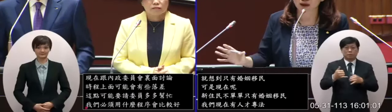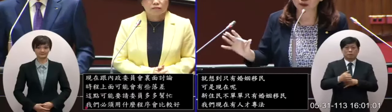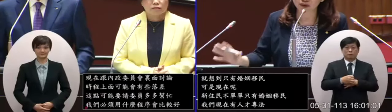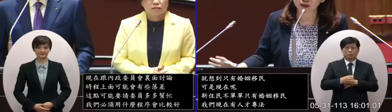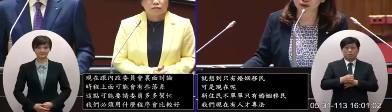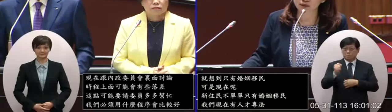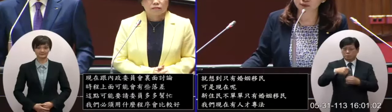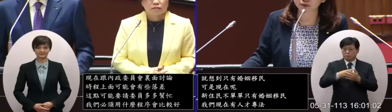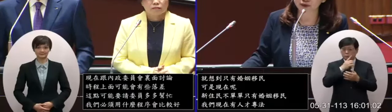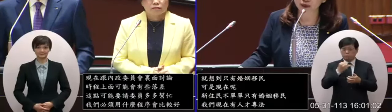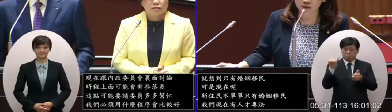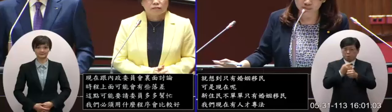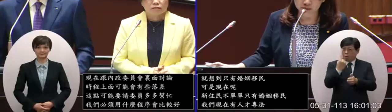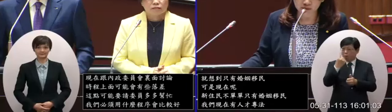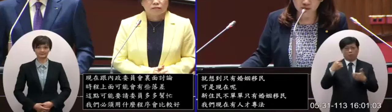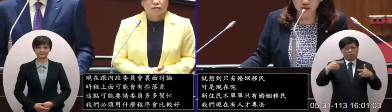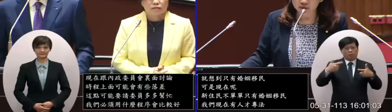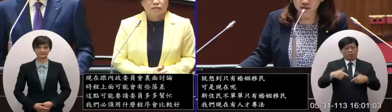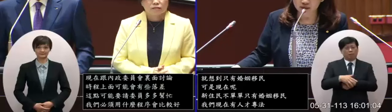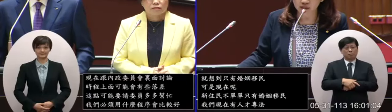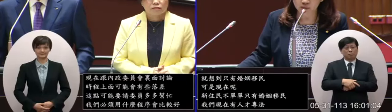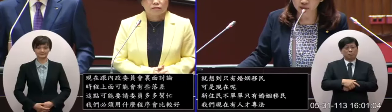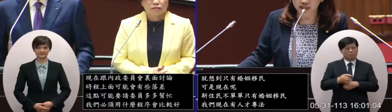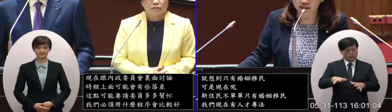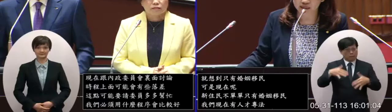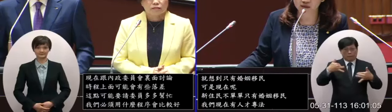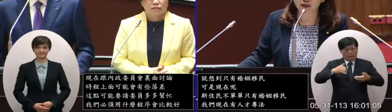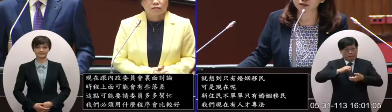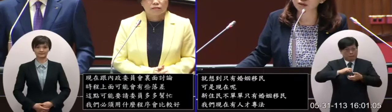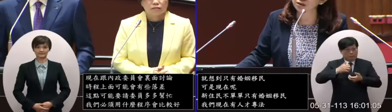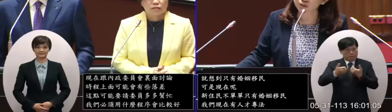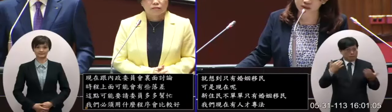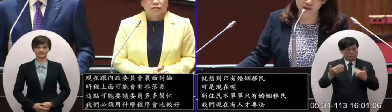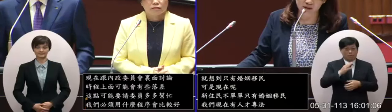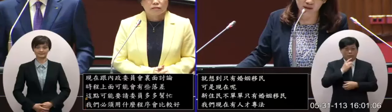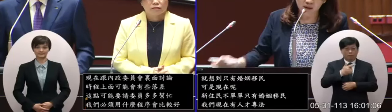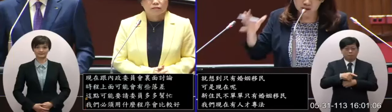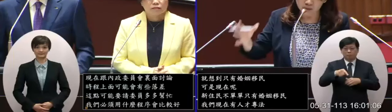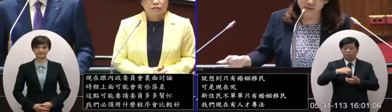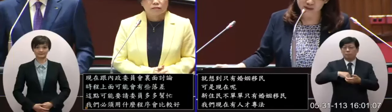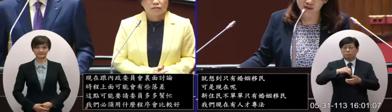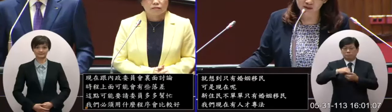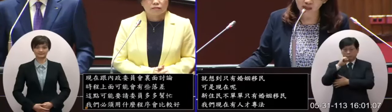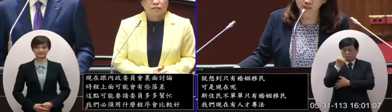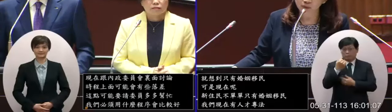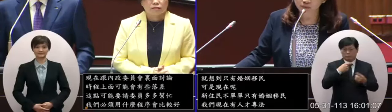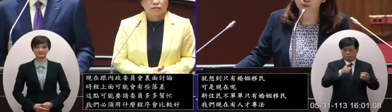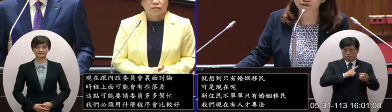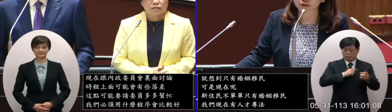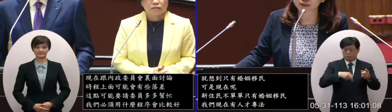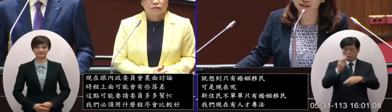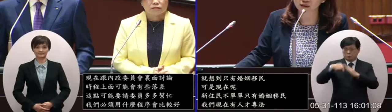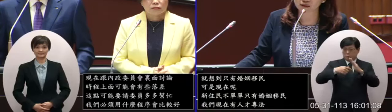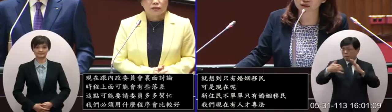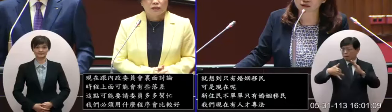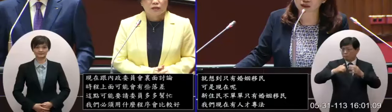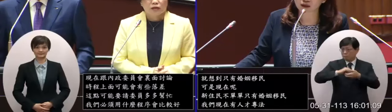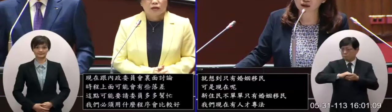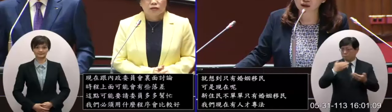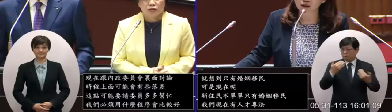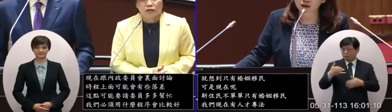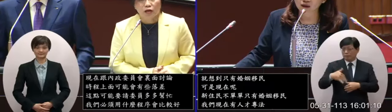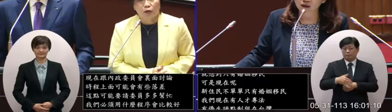民只含婚姻移民这部分吧？这部分我们到现在还都没有办法厘清吗？对新住民这个定义，连我们行政单位都没有办法去厘清它的